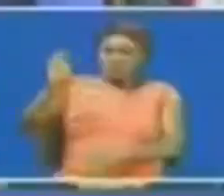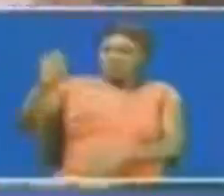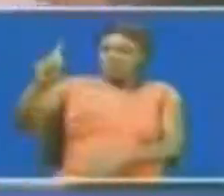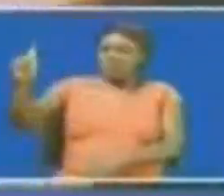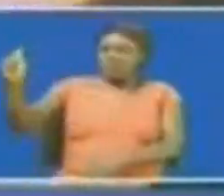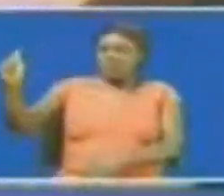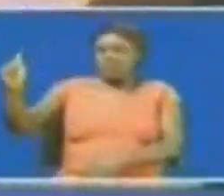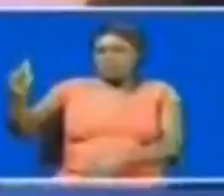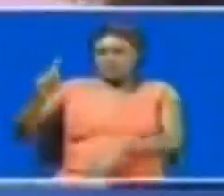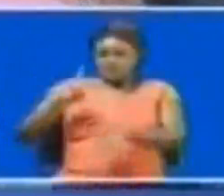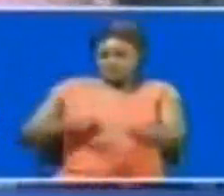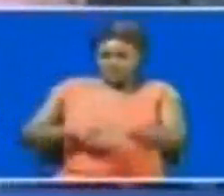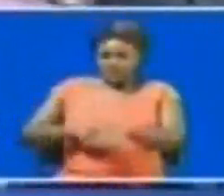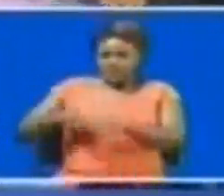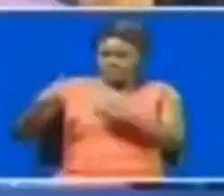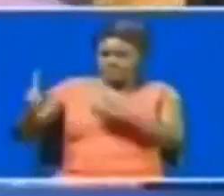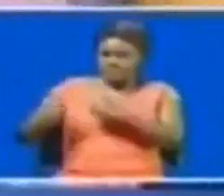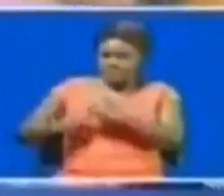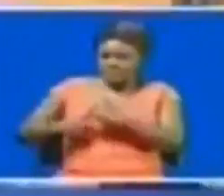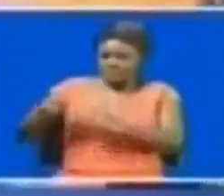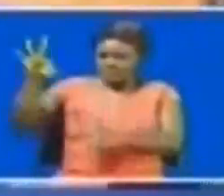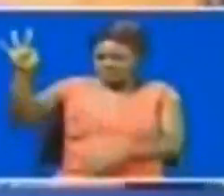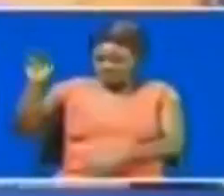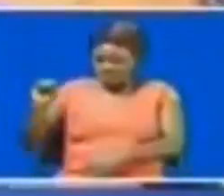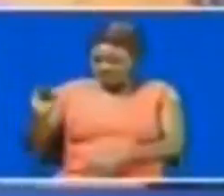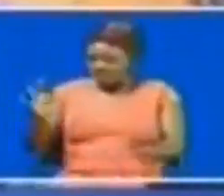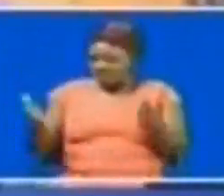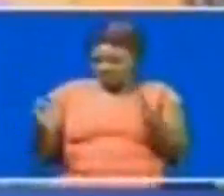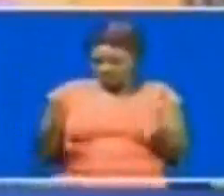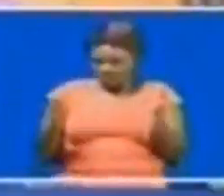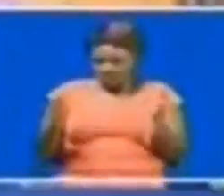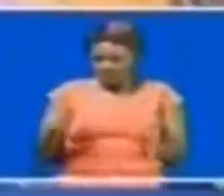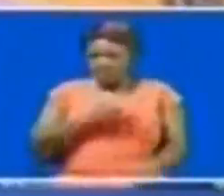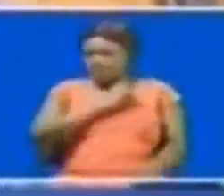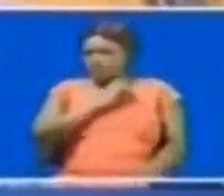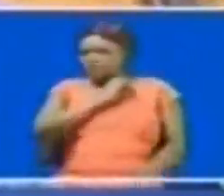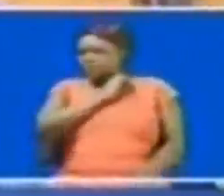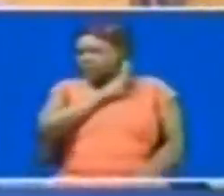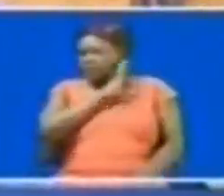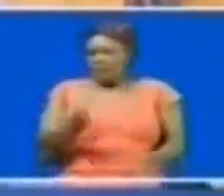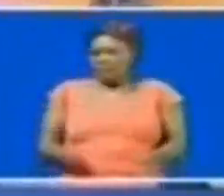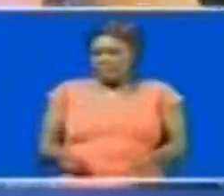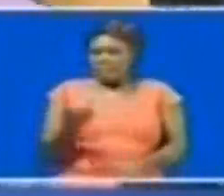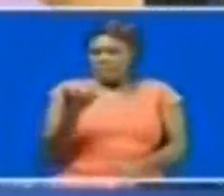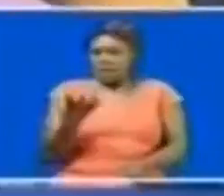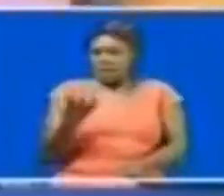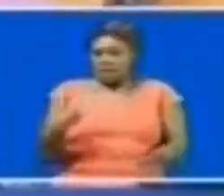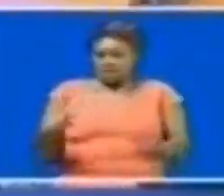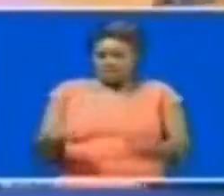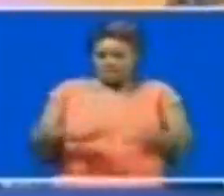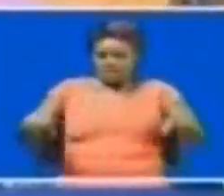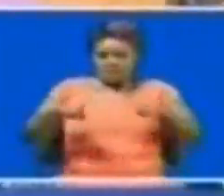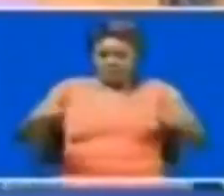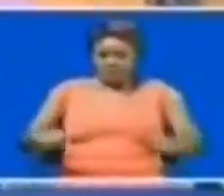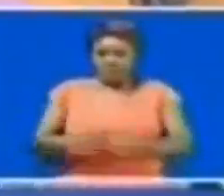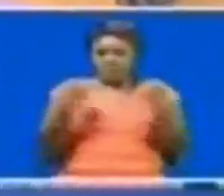Bett. Ilikuwa ni saa 12 na nusu hivi ndipo tukasikia ngurumo ya gari, kumbe ilikuwa imegonga